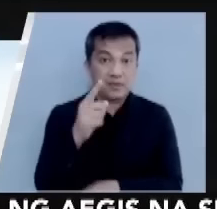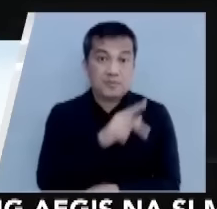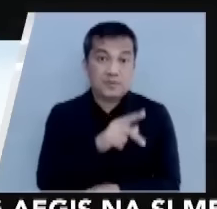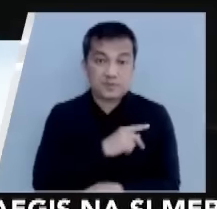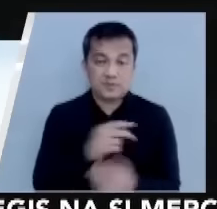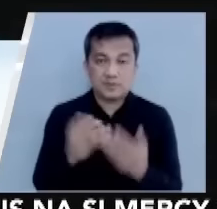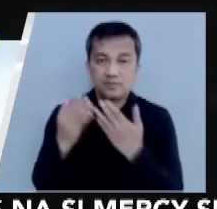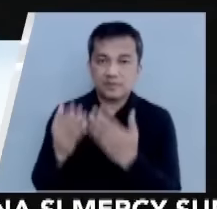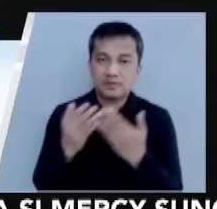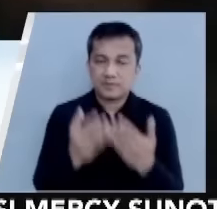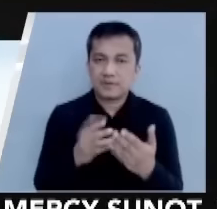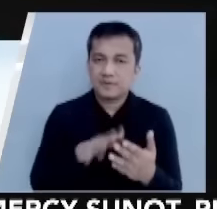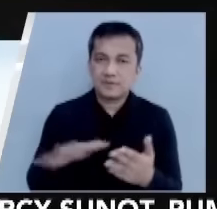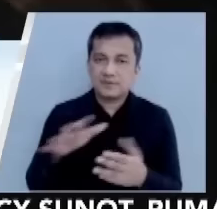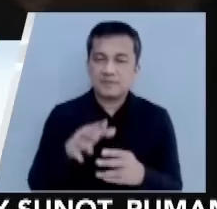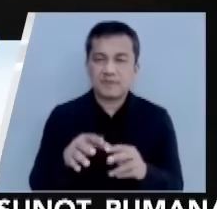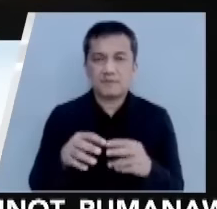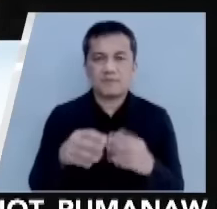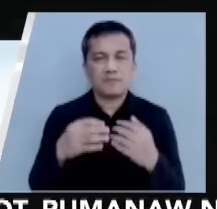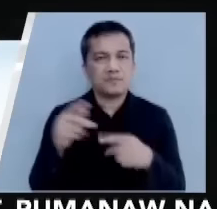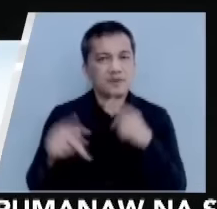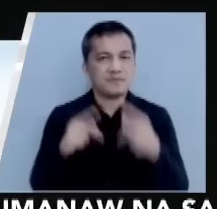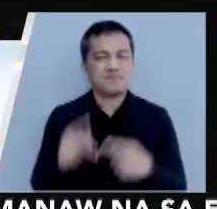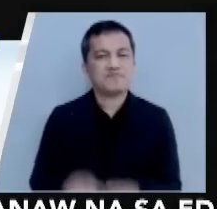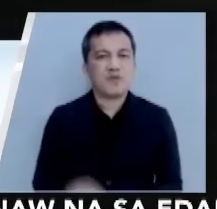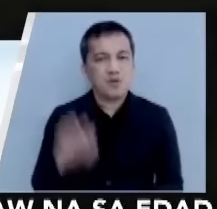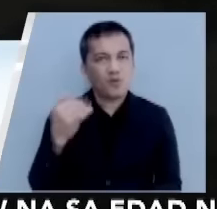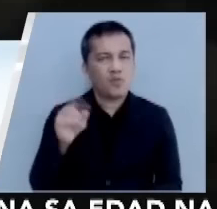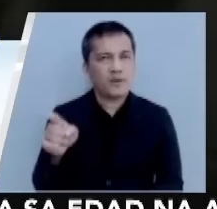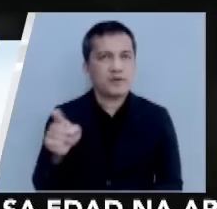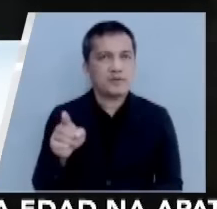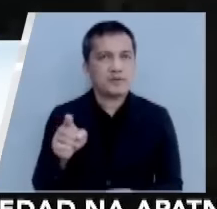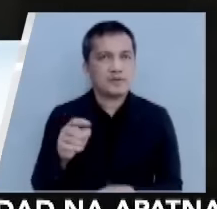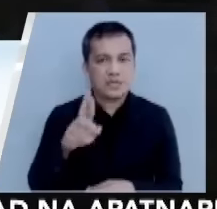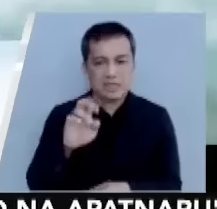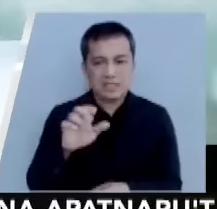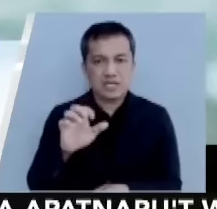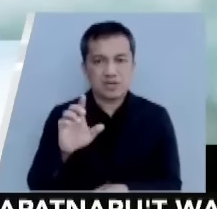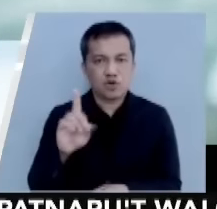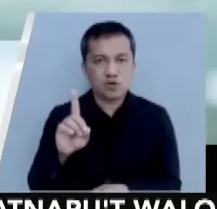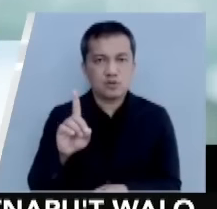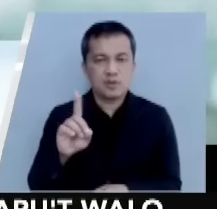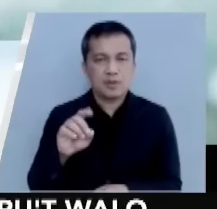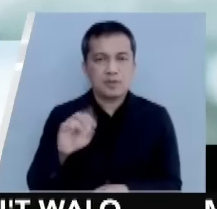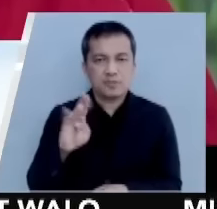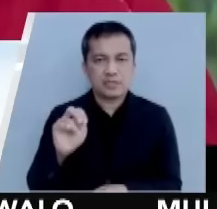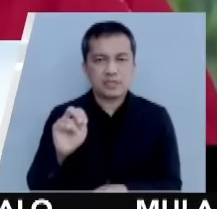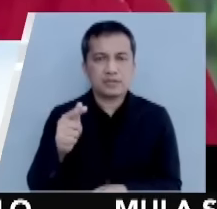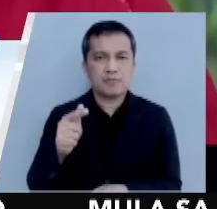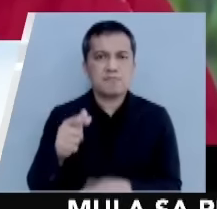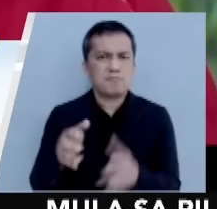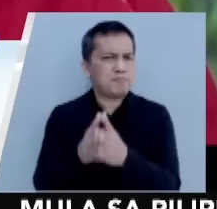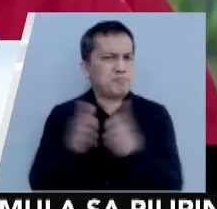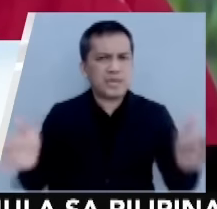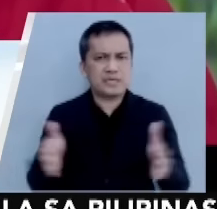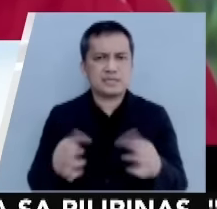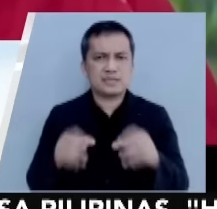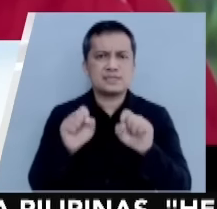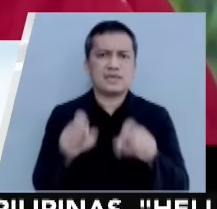magpasalamat sa mga manonood dahil sa kanilang record-breaking na first day of sales. In just 3 days, kumita